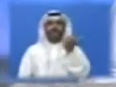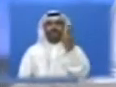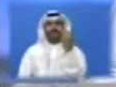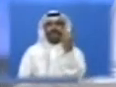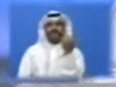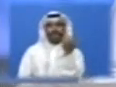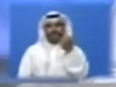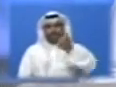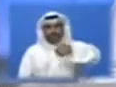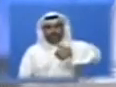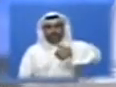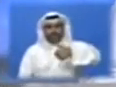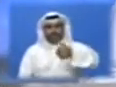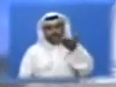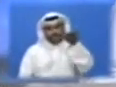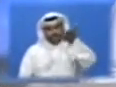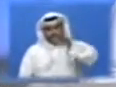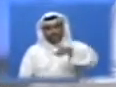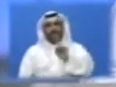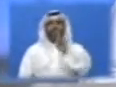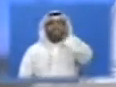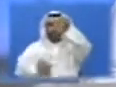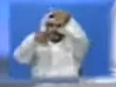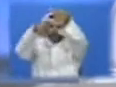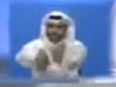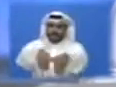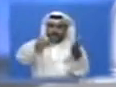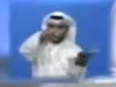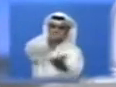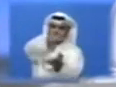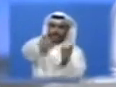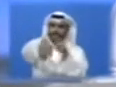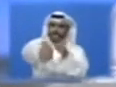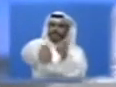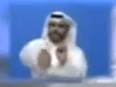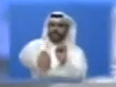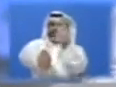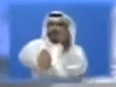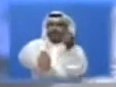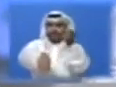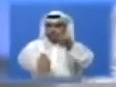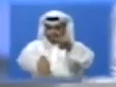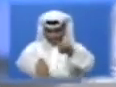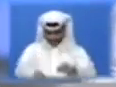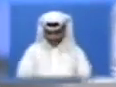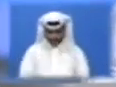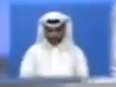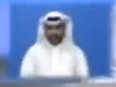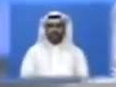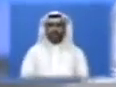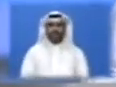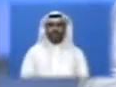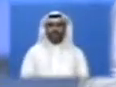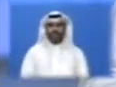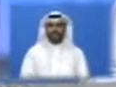سلطان البخيت عن عمر ناهز 63، وسيوارى جثمانه الثرى في الساعة 9 من صباح